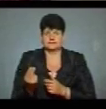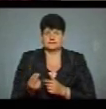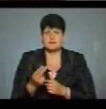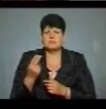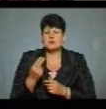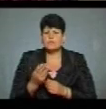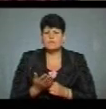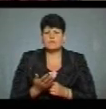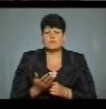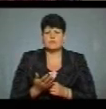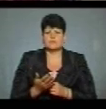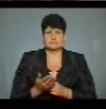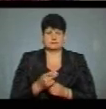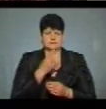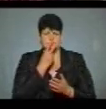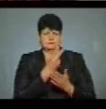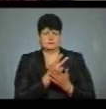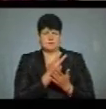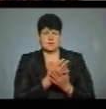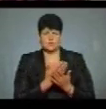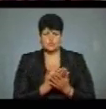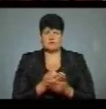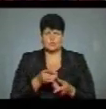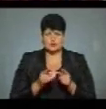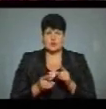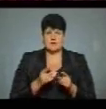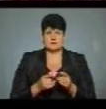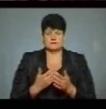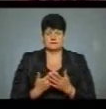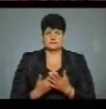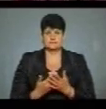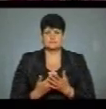малював з натури, у нього реалістична така манера